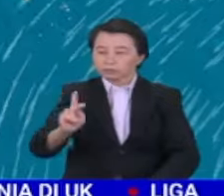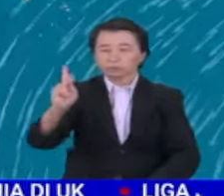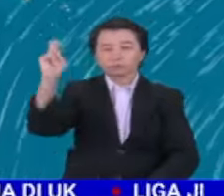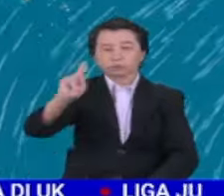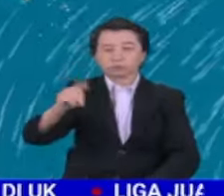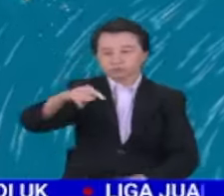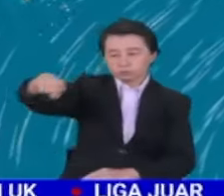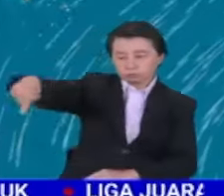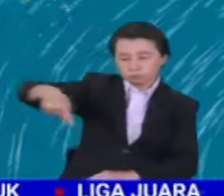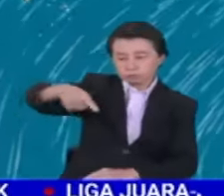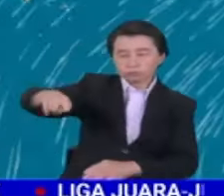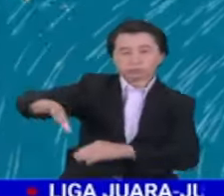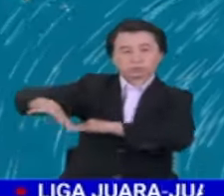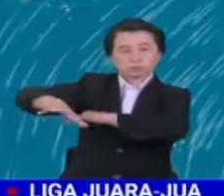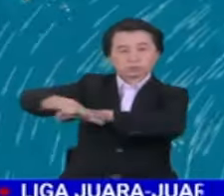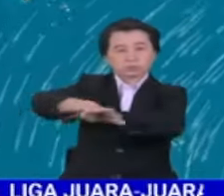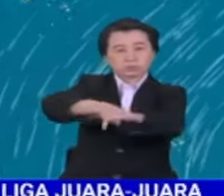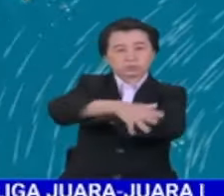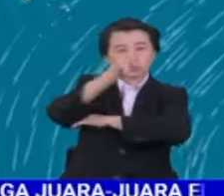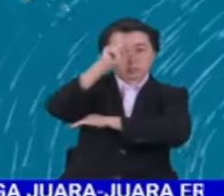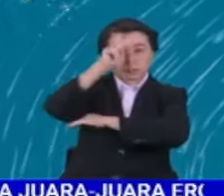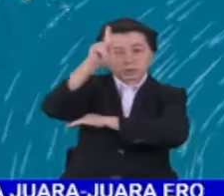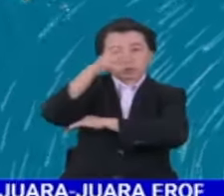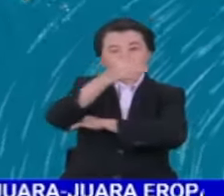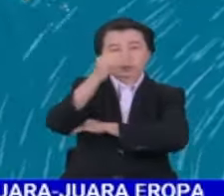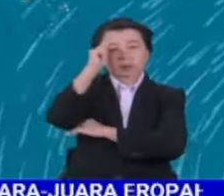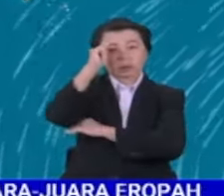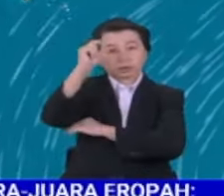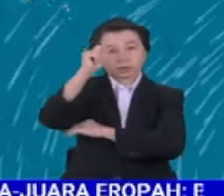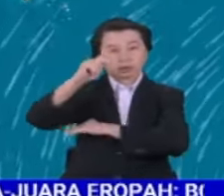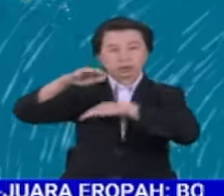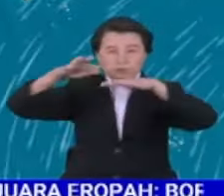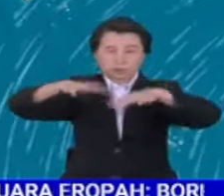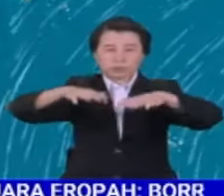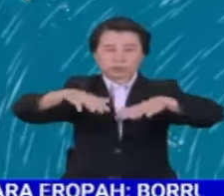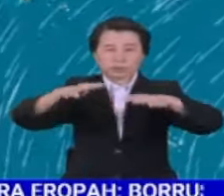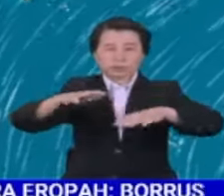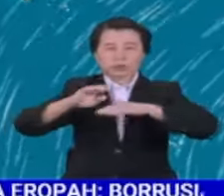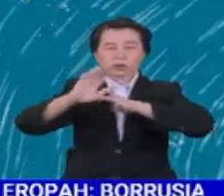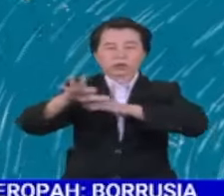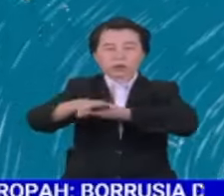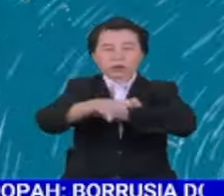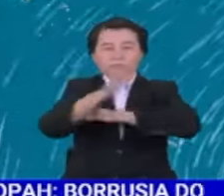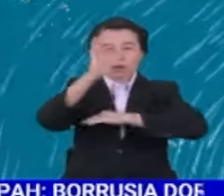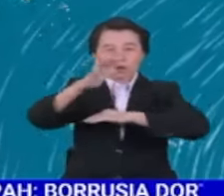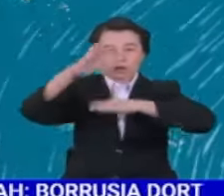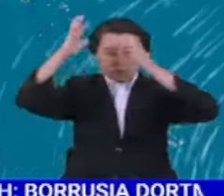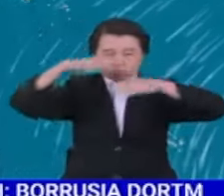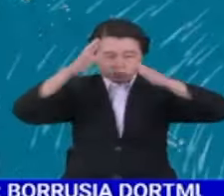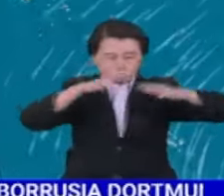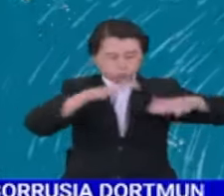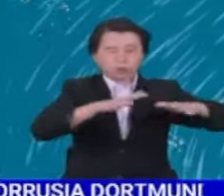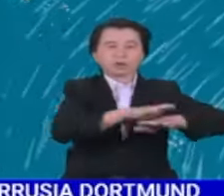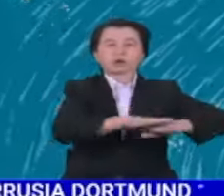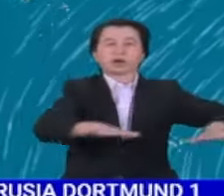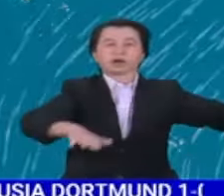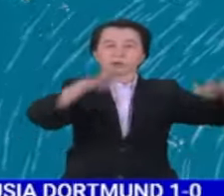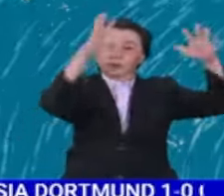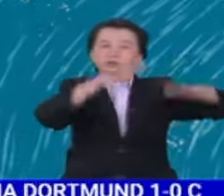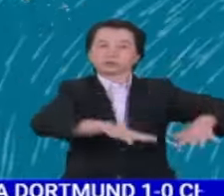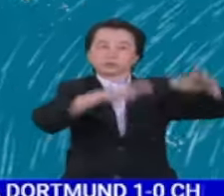berlaku di sekitar pesisiran pantai Kelantan dan serengganu dijangkaukan akan mulai memasuki Bagian daratan